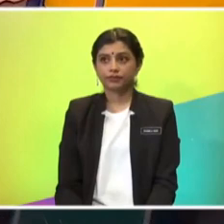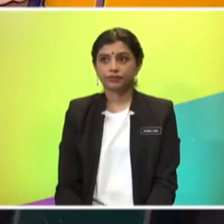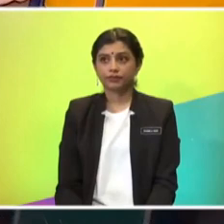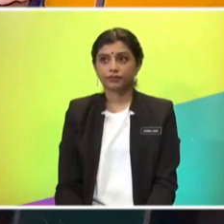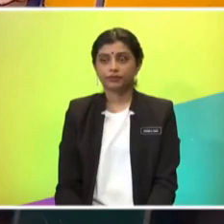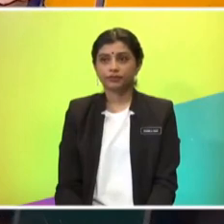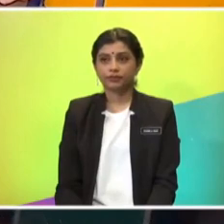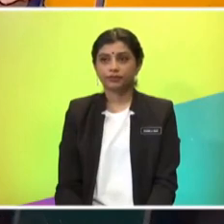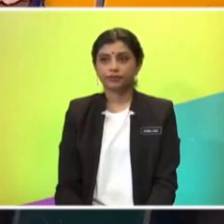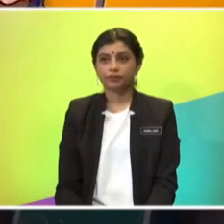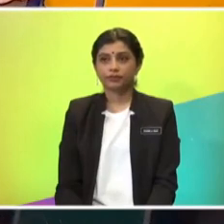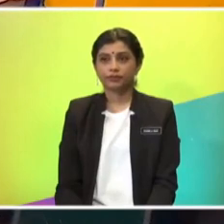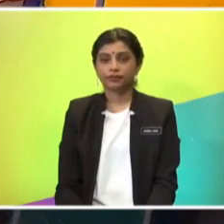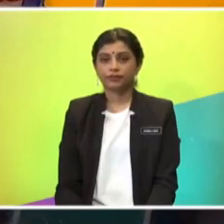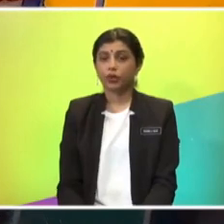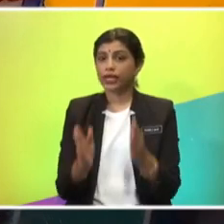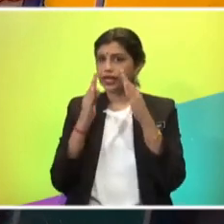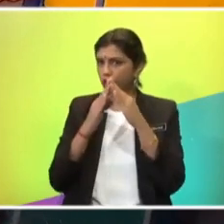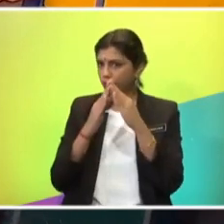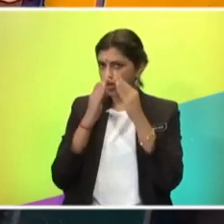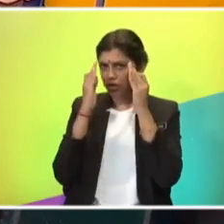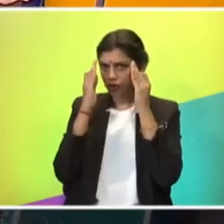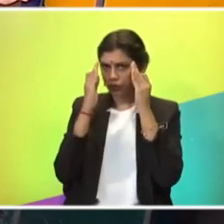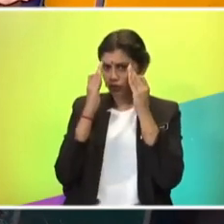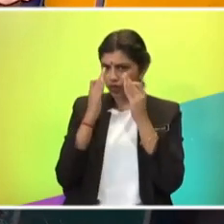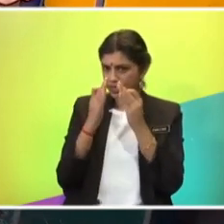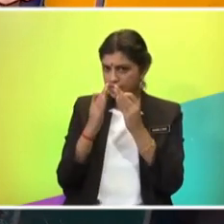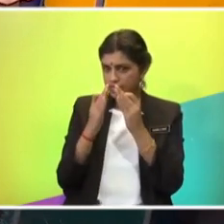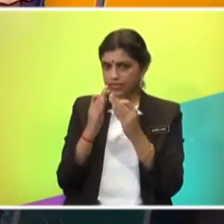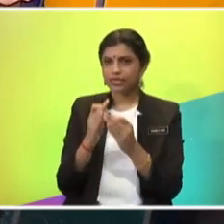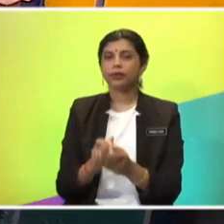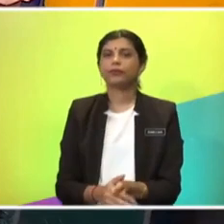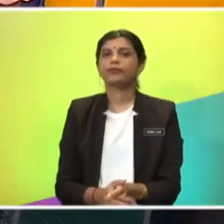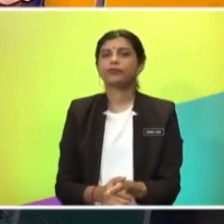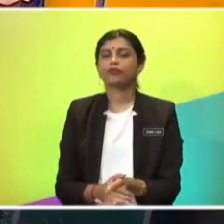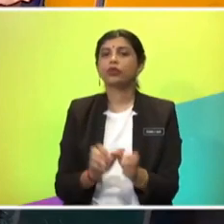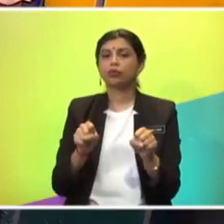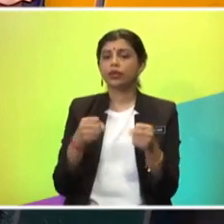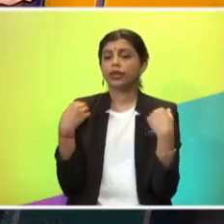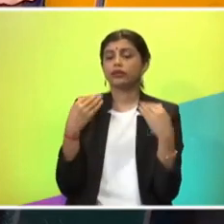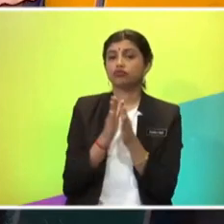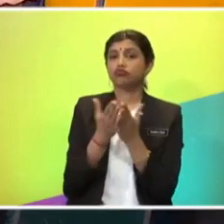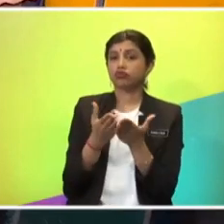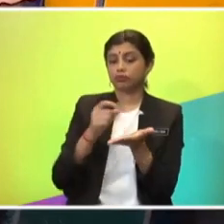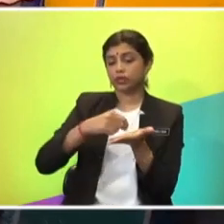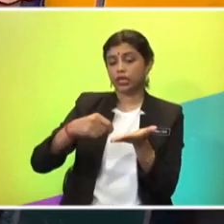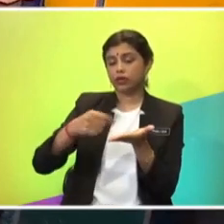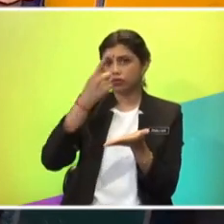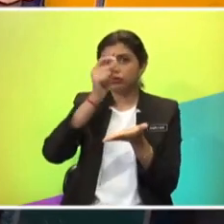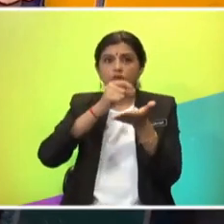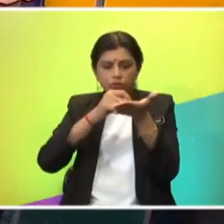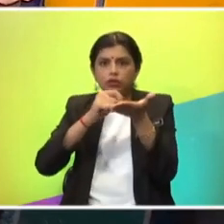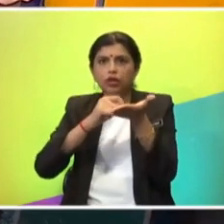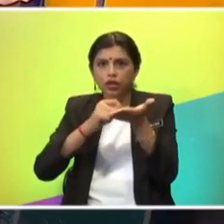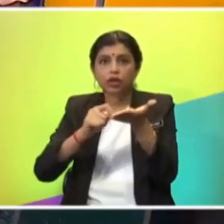Okey, dan adik-adik di rumah boleh bagi perhatian eh, boleh juga sediakan nota untuk catat kan poin-poin penting yang cikgu